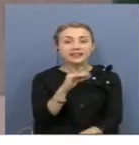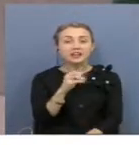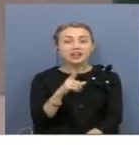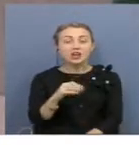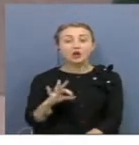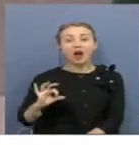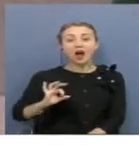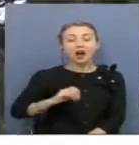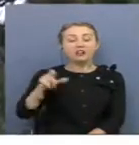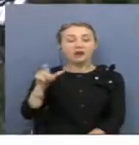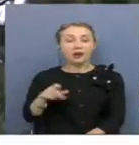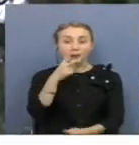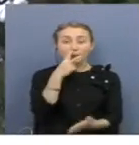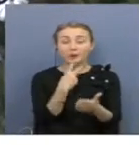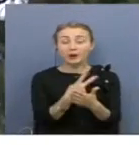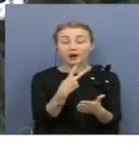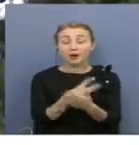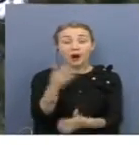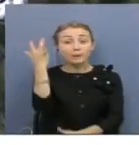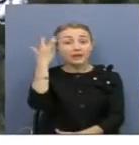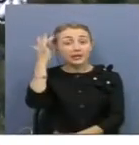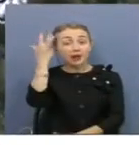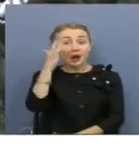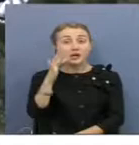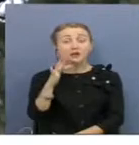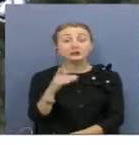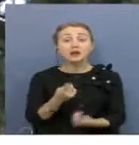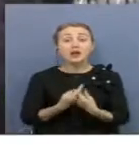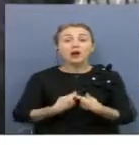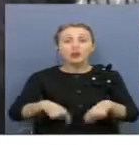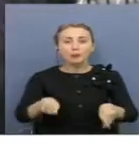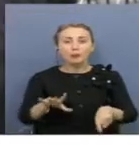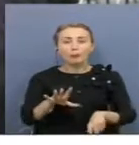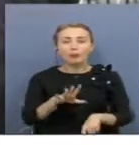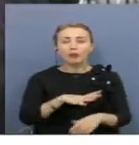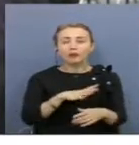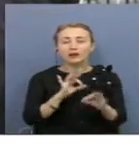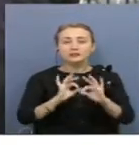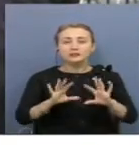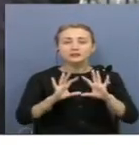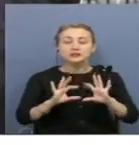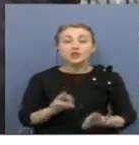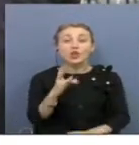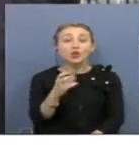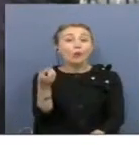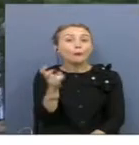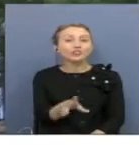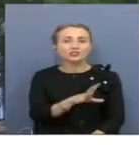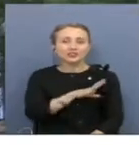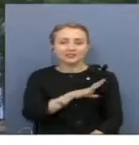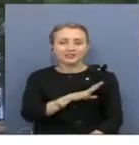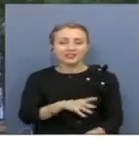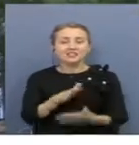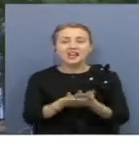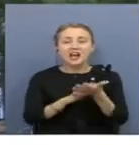адвокаттары ұсынылған. Жауапкерлер процесс туралы хабардар болғанымен отырыс залына келген жоқ. Талап берушілер кездесу жоғарғы